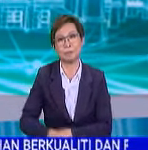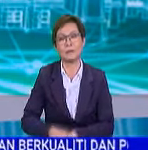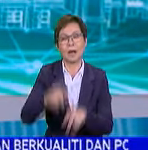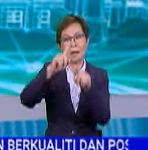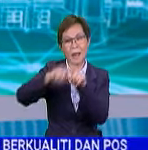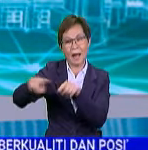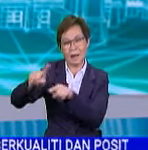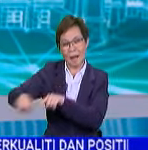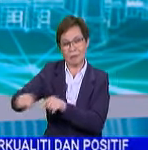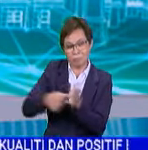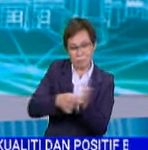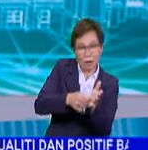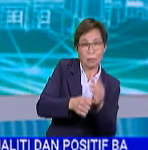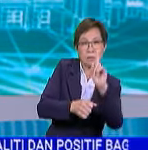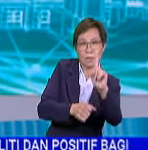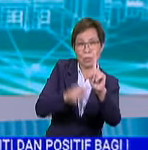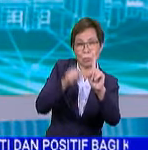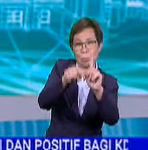Pelbagai jenis dadah bernilai